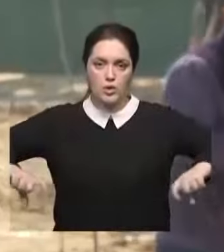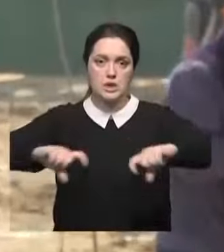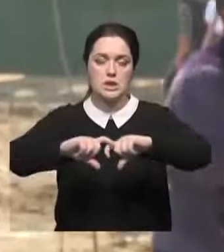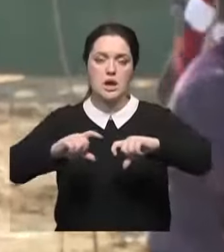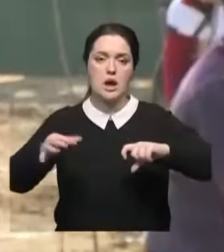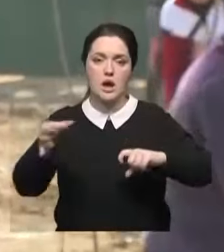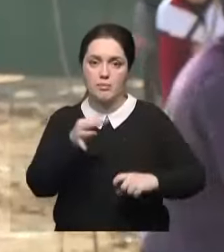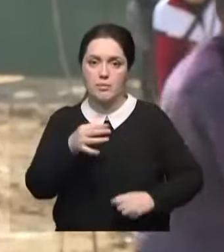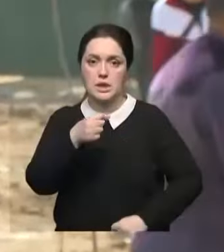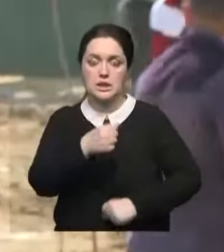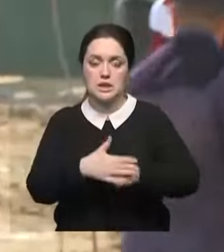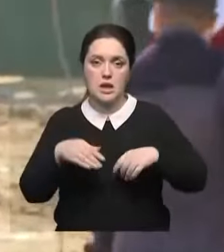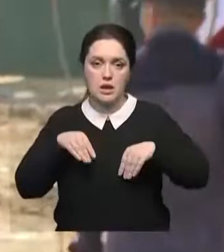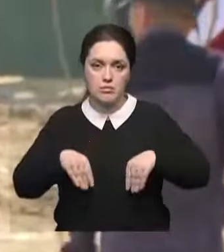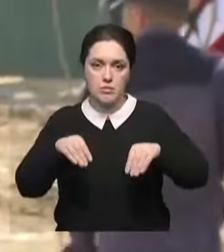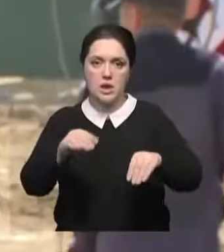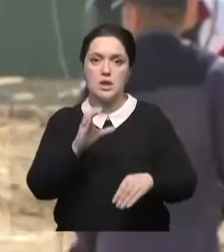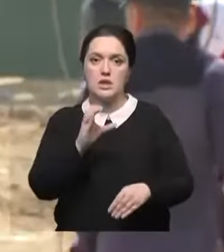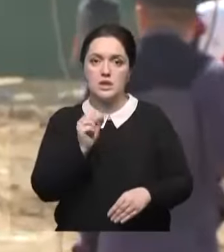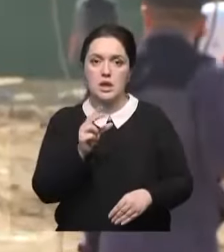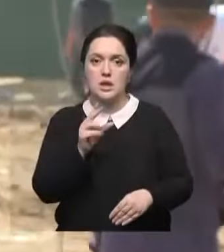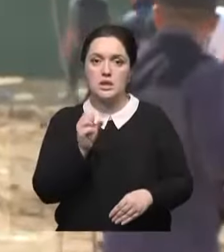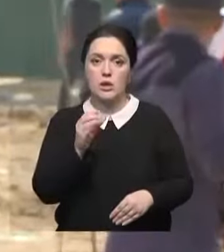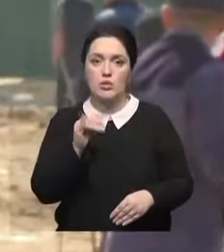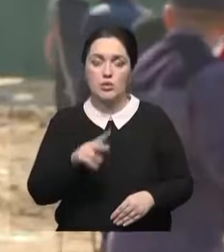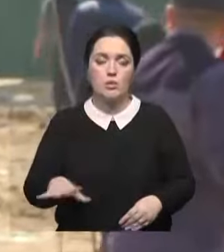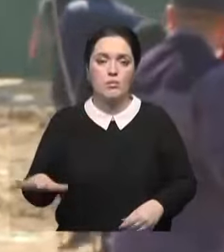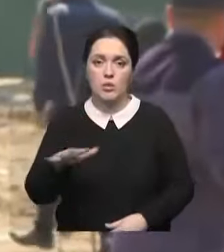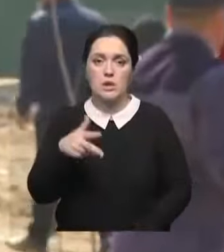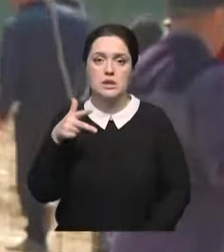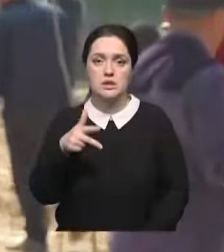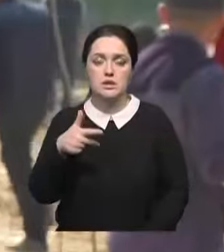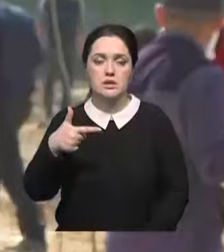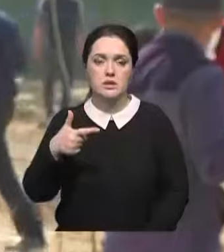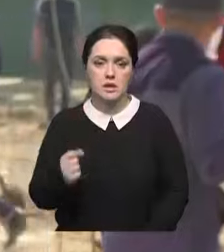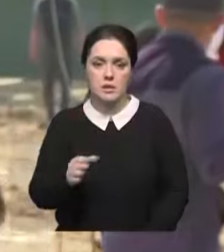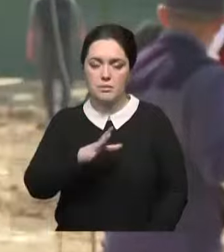центра. Начали посадку саксаула на площади в 3000 гектаров.